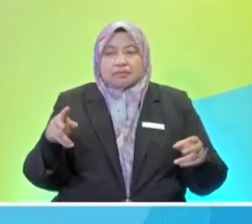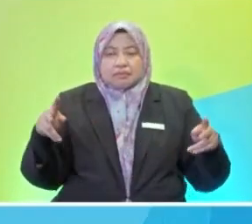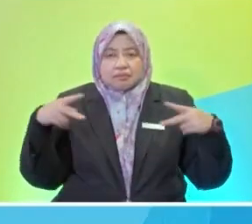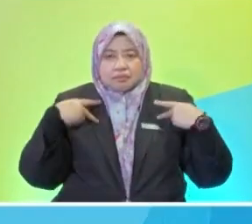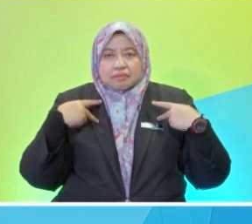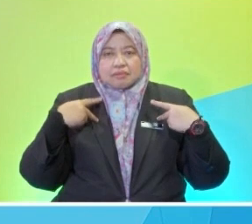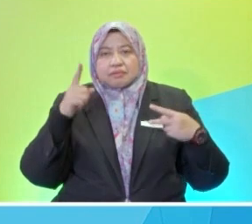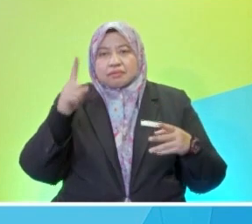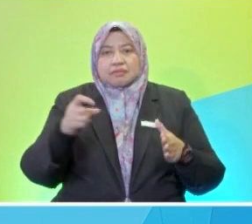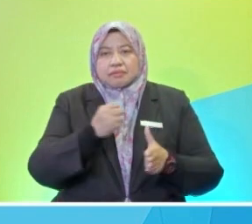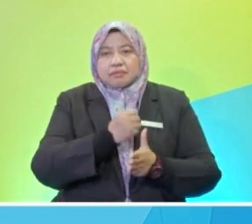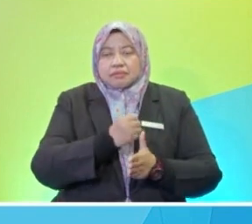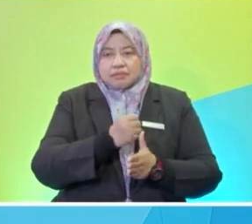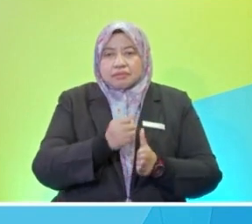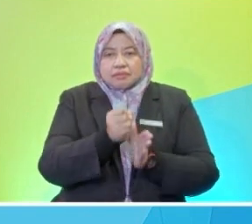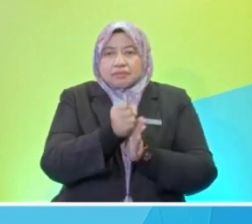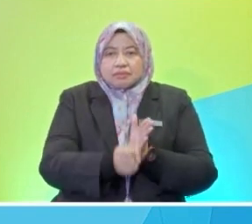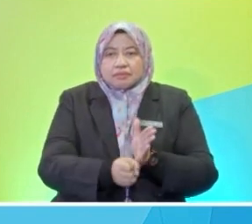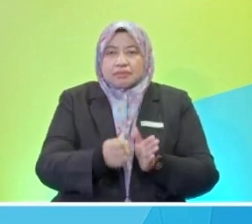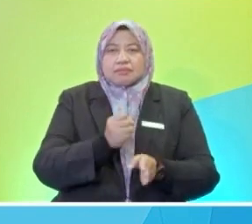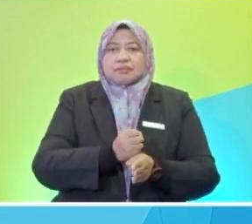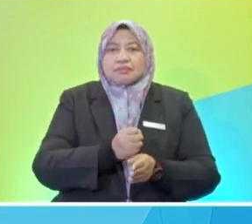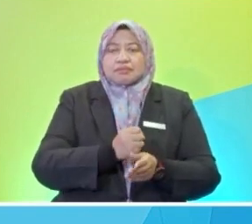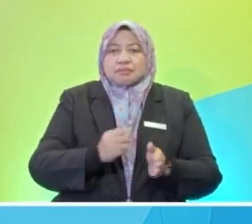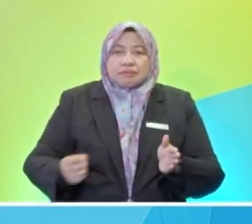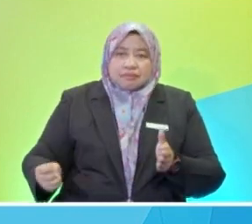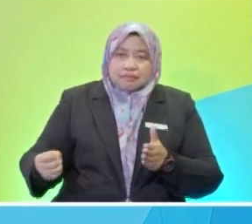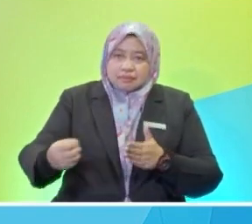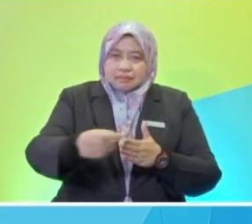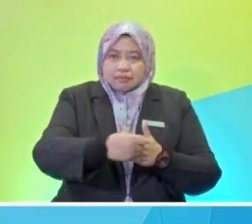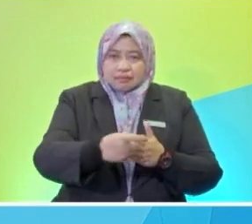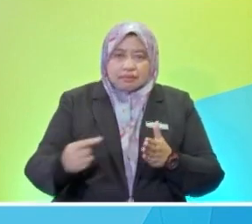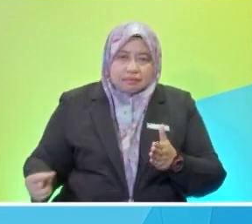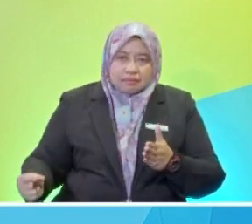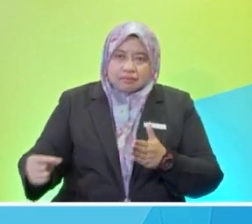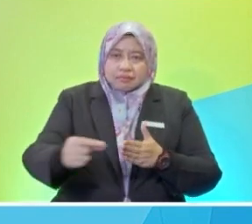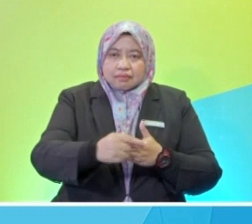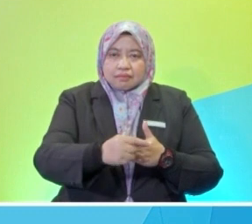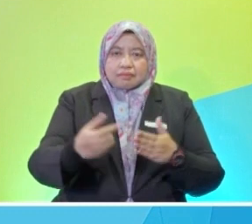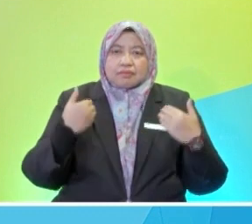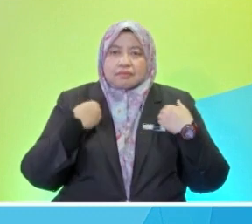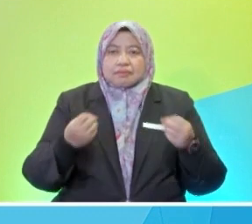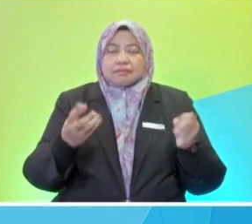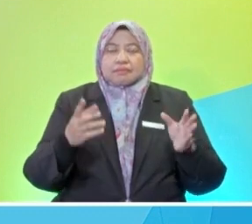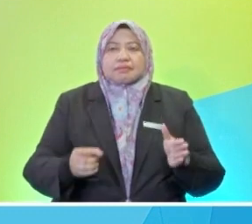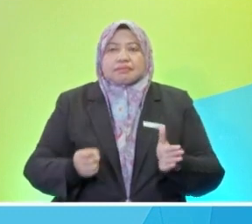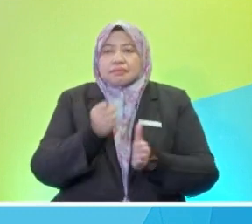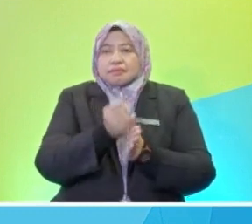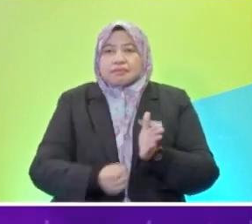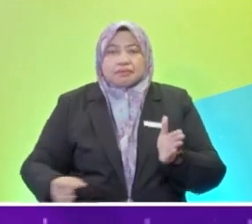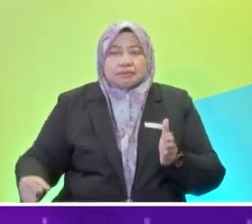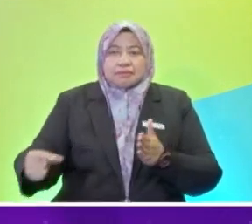sisi melengkung Baiklah ada berapa sisi melengkung untuk bulatan Oke